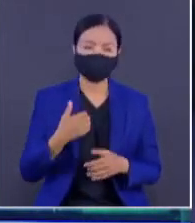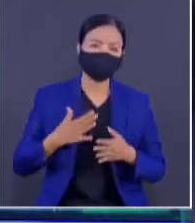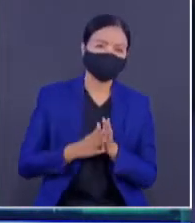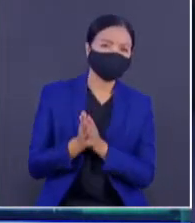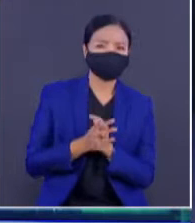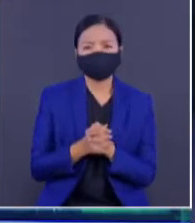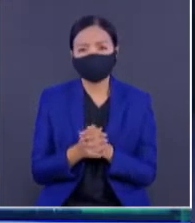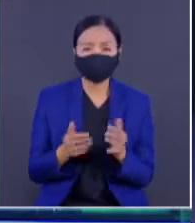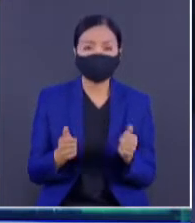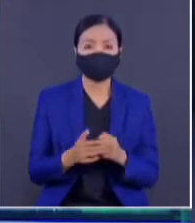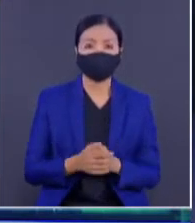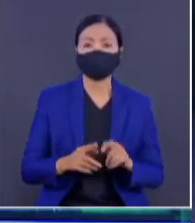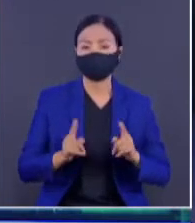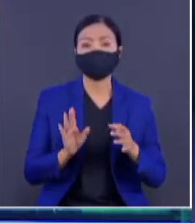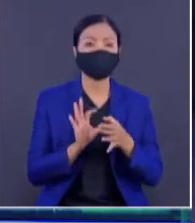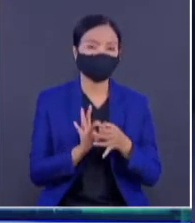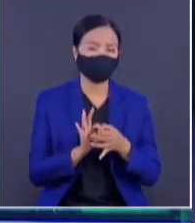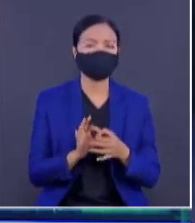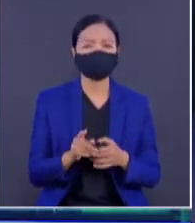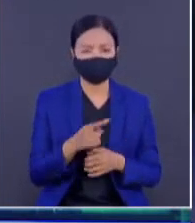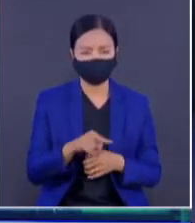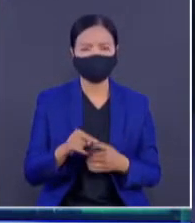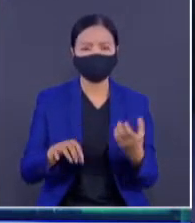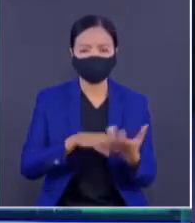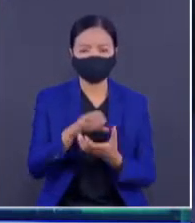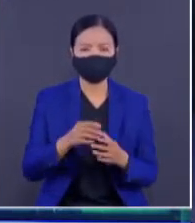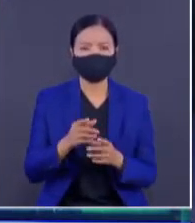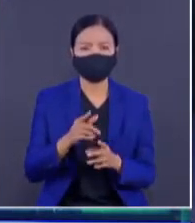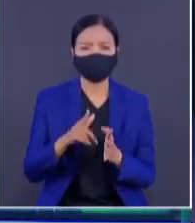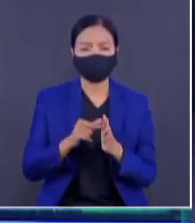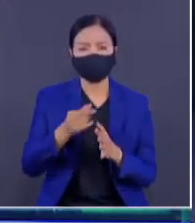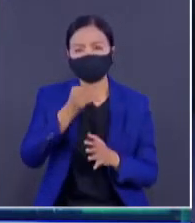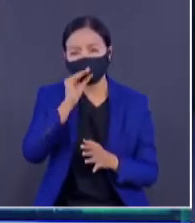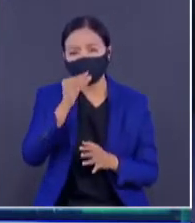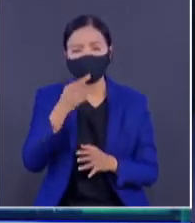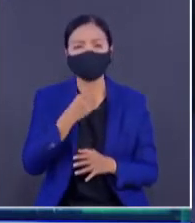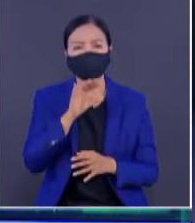เปร่านะครับแต่ว่าที่ห่วงก็คือนำไปผสมกับยาแก้ไอที่บอกว่า